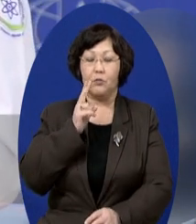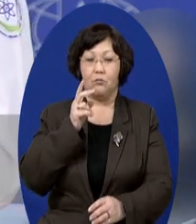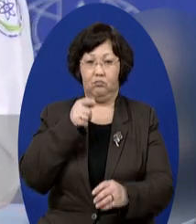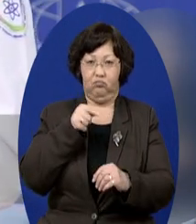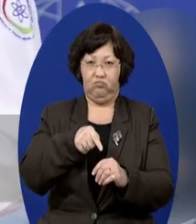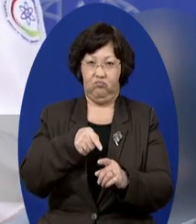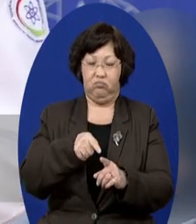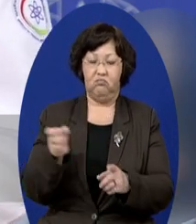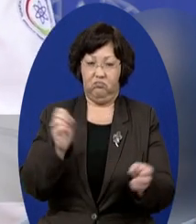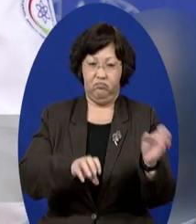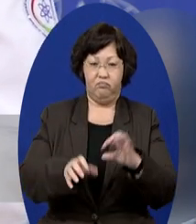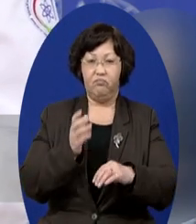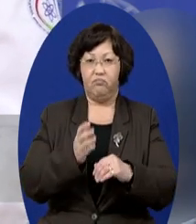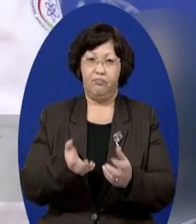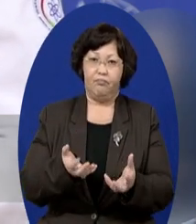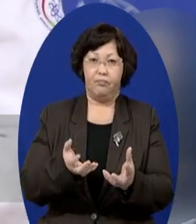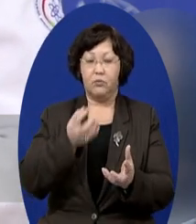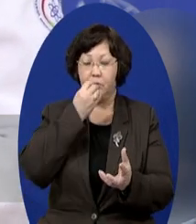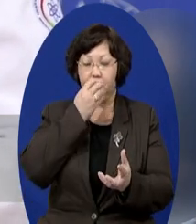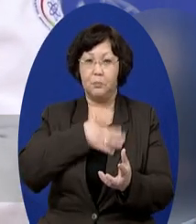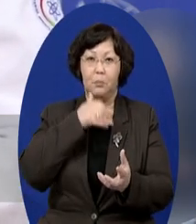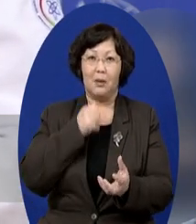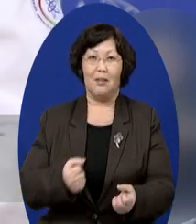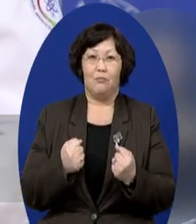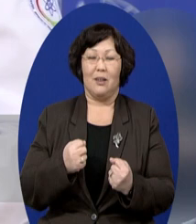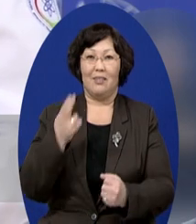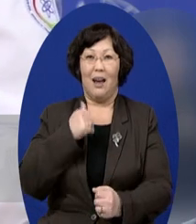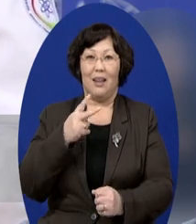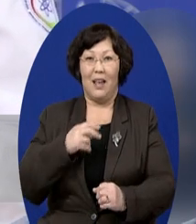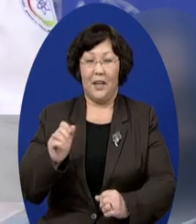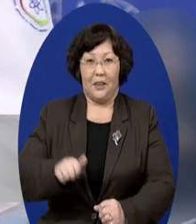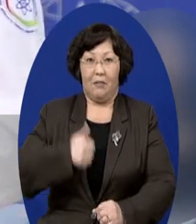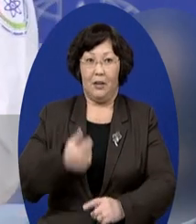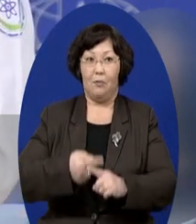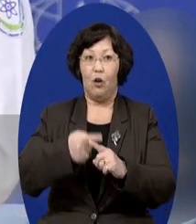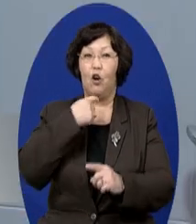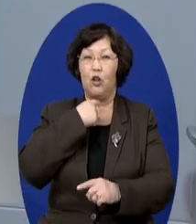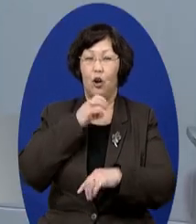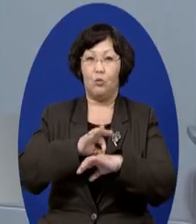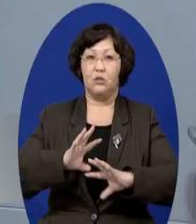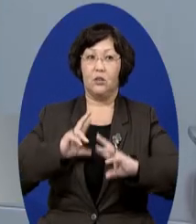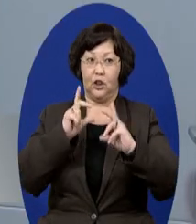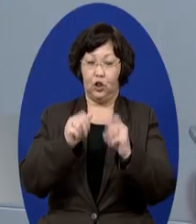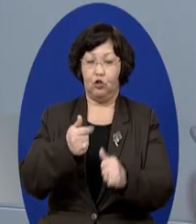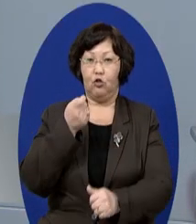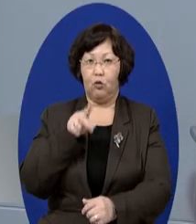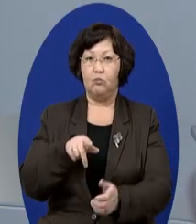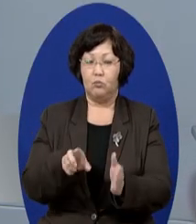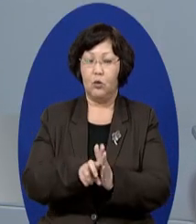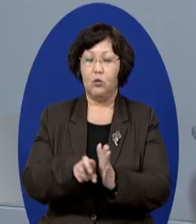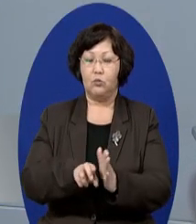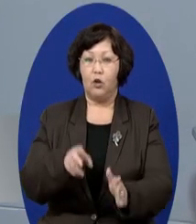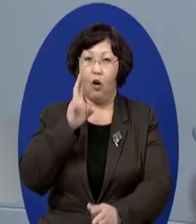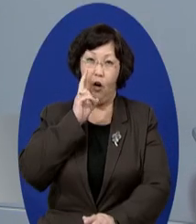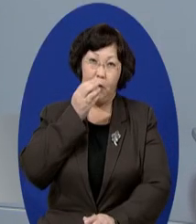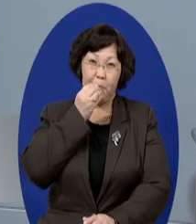идэвхжүүлэх тийм ээ хоолын өвдөлтийг дарах зэрэг юм одоо найрлаханд ордог түүхий идүүд байгаа. Хоол хүнснээс гадна